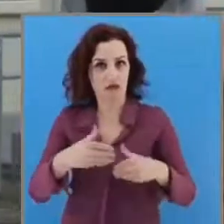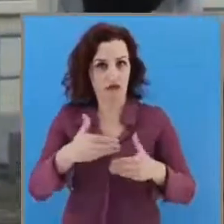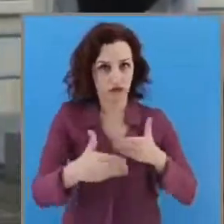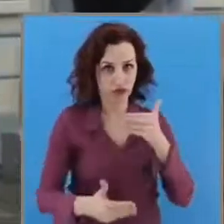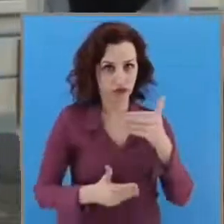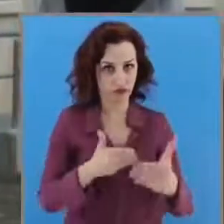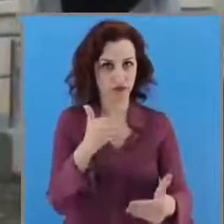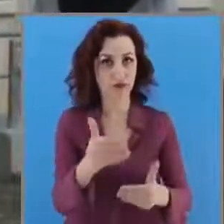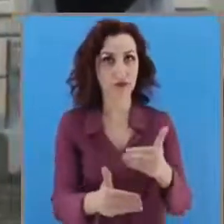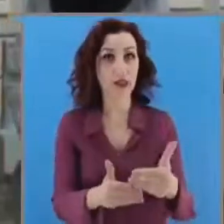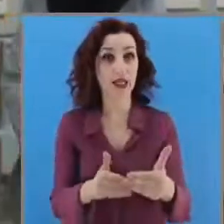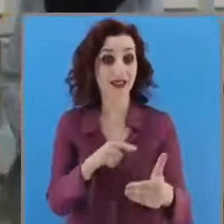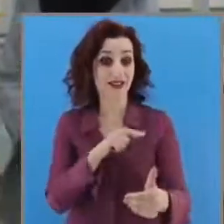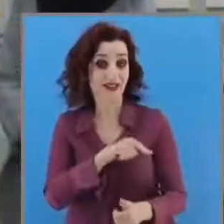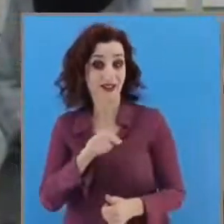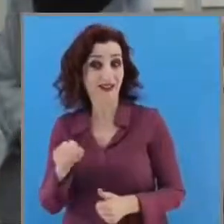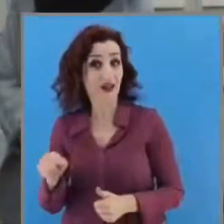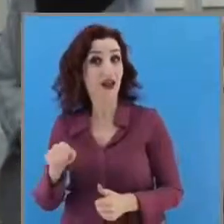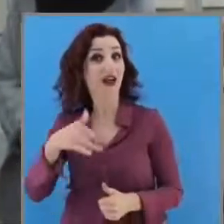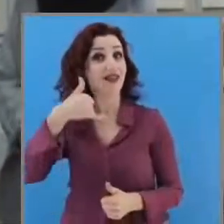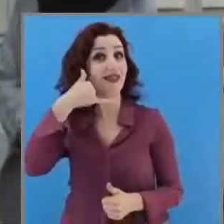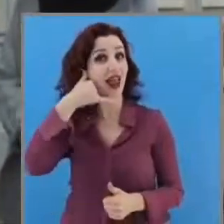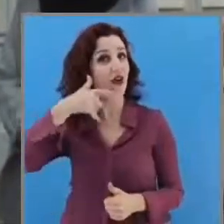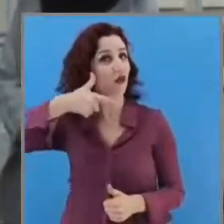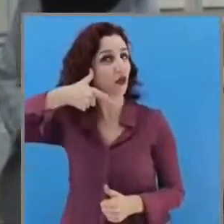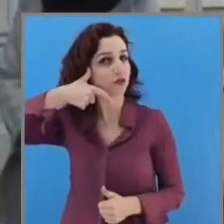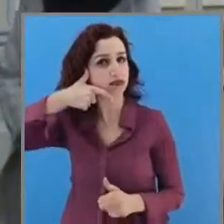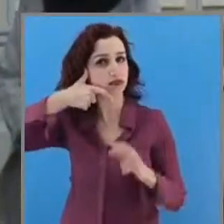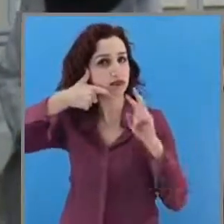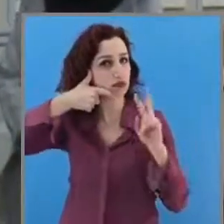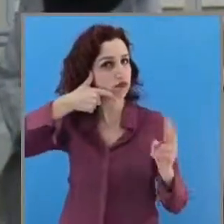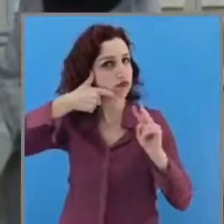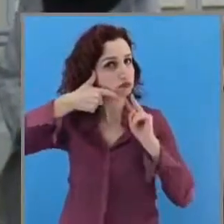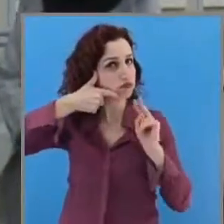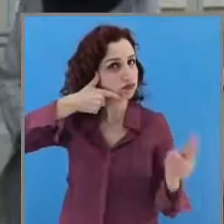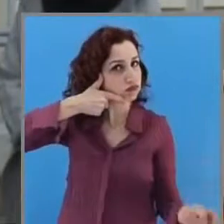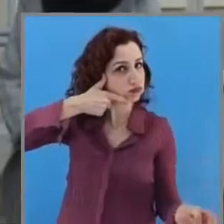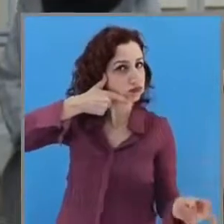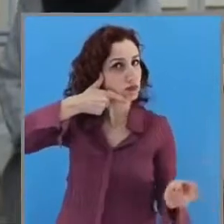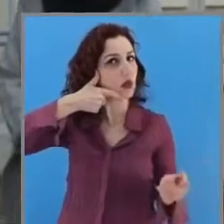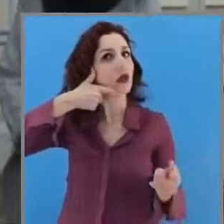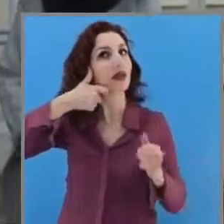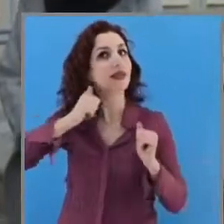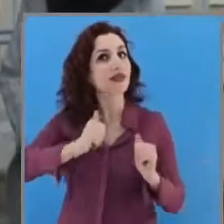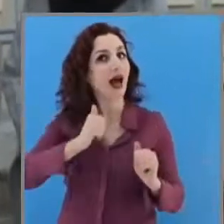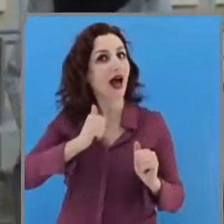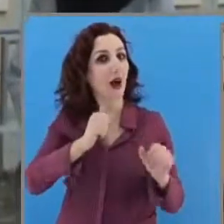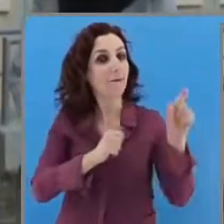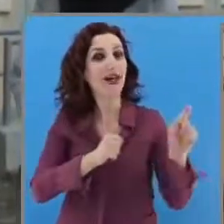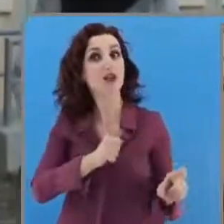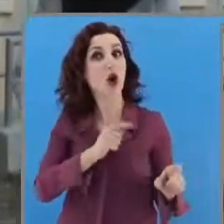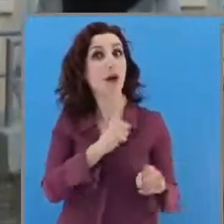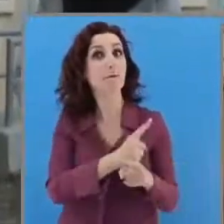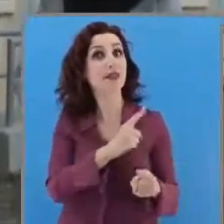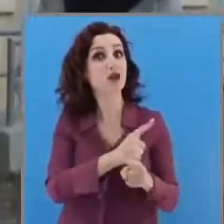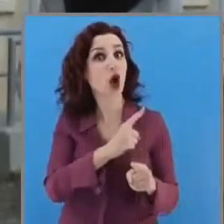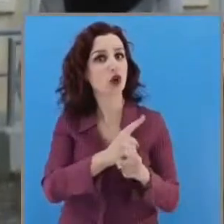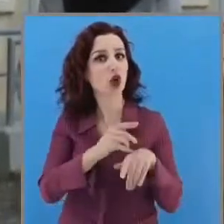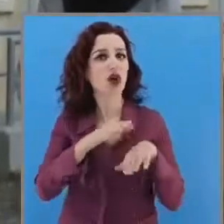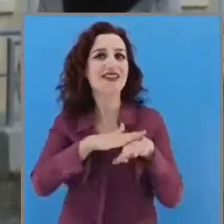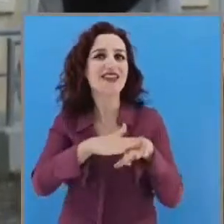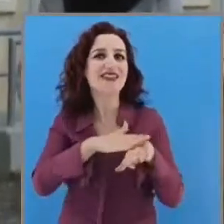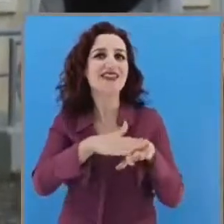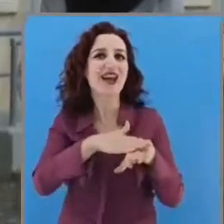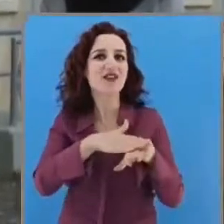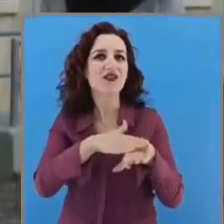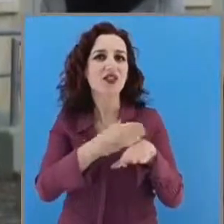che rispondendo al telefono offrono al cittadino che ha bisogno un servizio avanzato rispetto alle esigenze